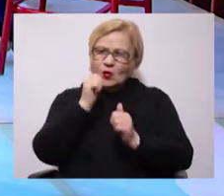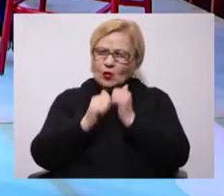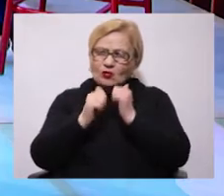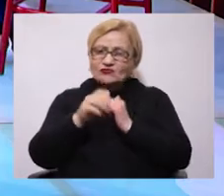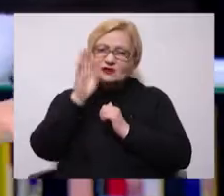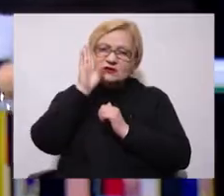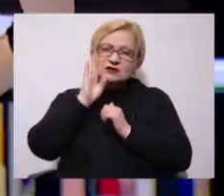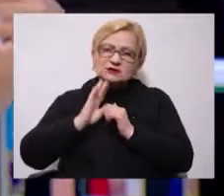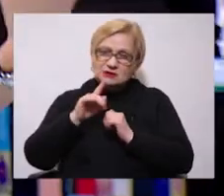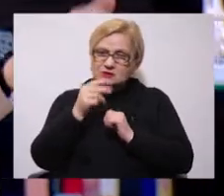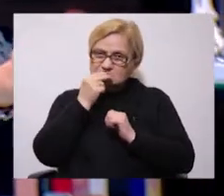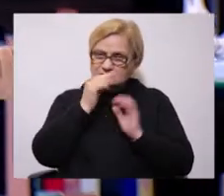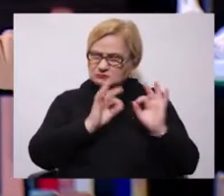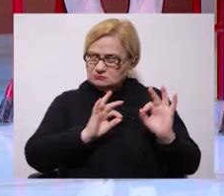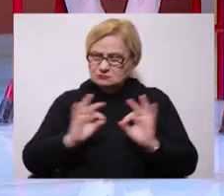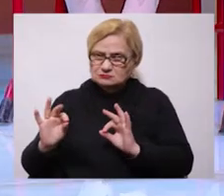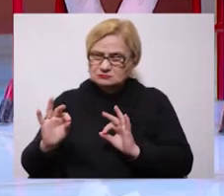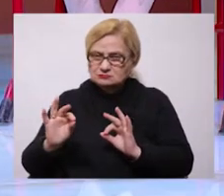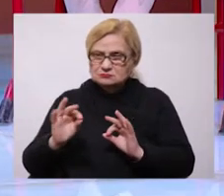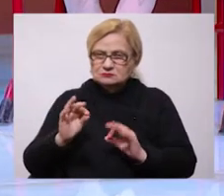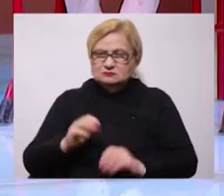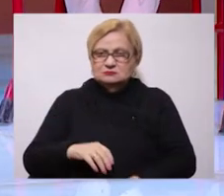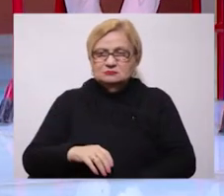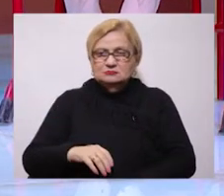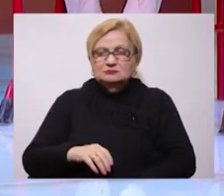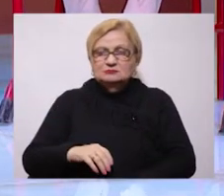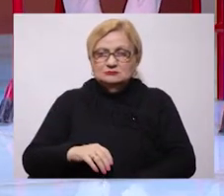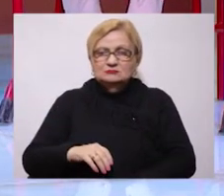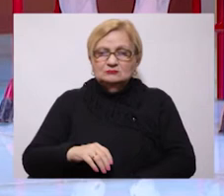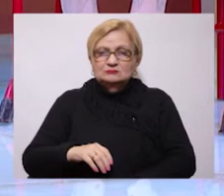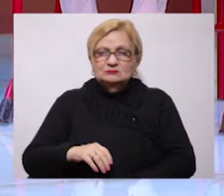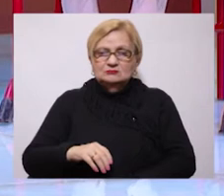ან სკოლაში წასვლამდე, ან თვითონ სკოლაში?